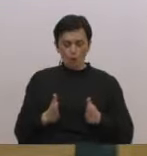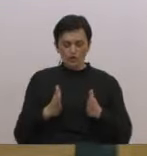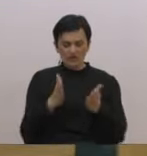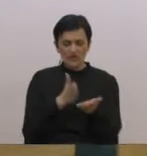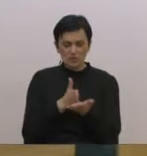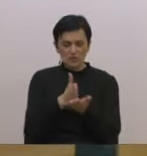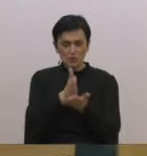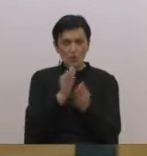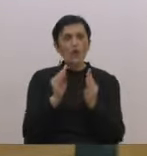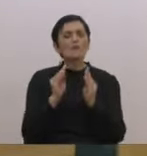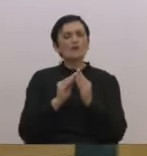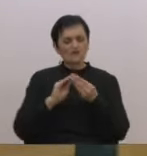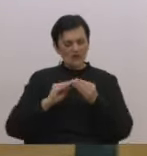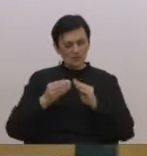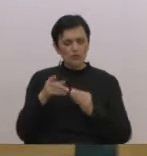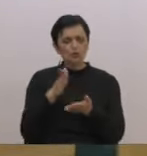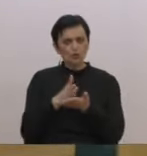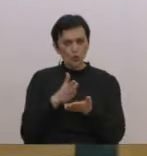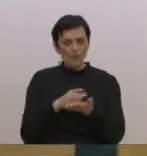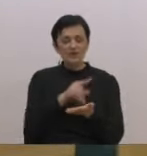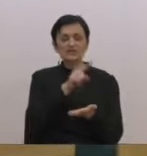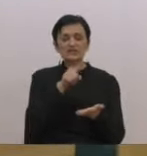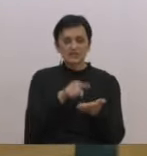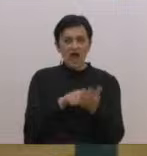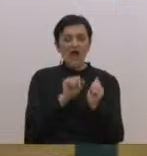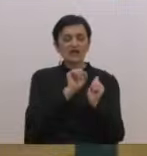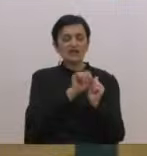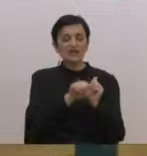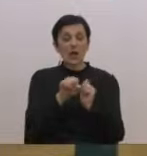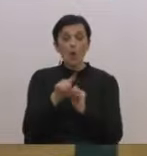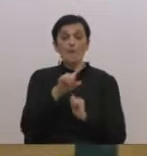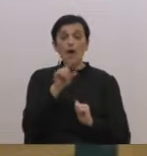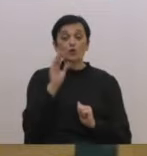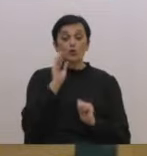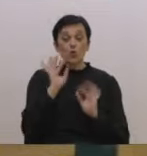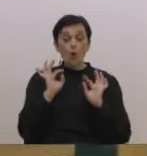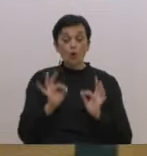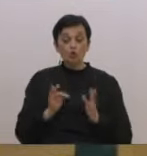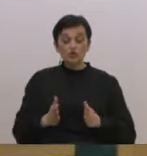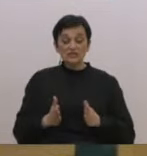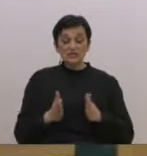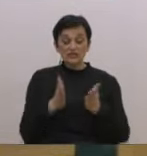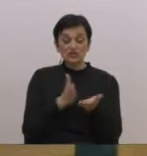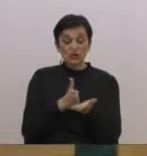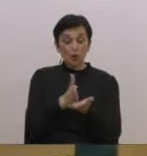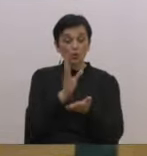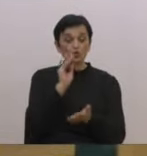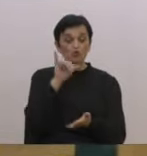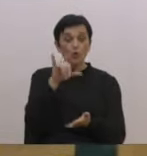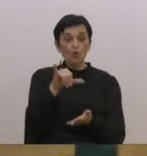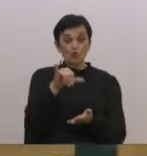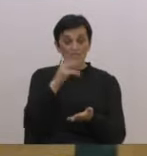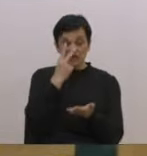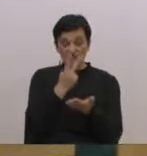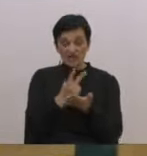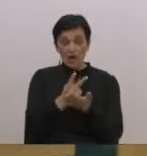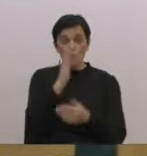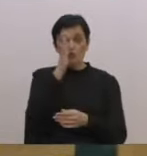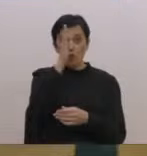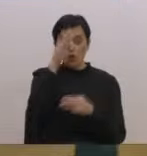უნდა, რჩება გამოწვევები, რჩება საკითხები გადასაჭრელი, მაგრამ როცა სწორი მიმართულებით მიდიხარ, როცა გაქვს ხედვა და ყავს